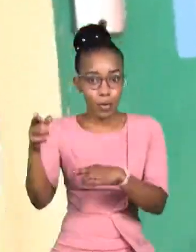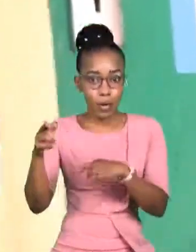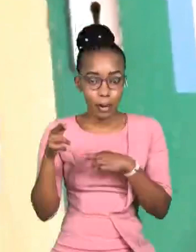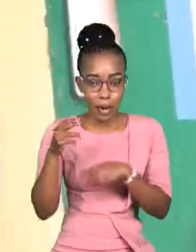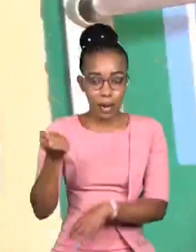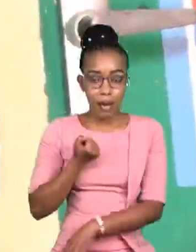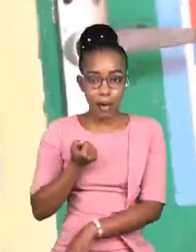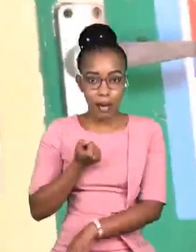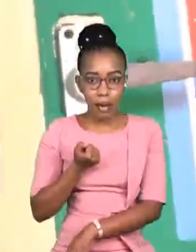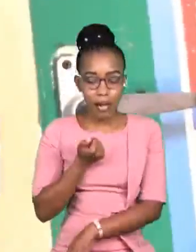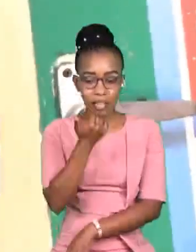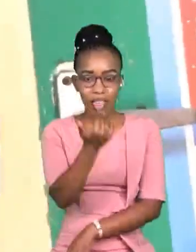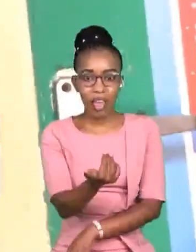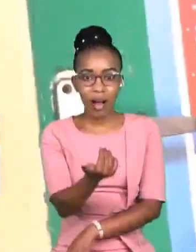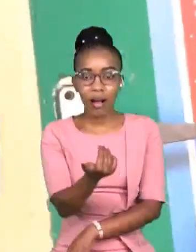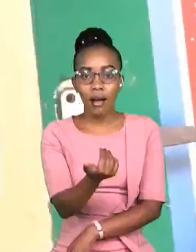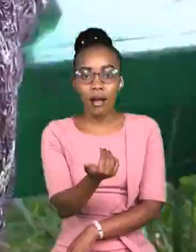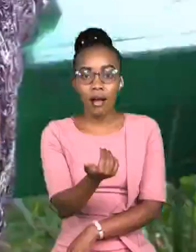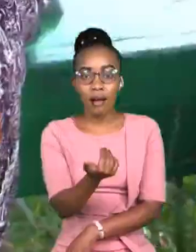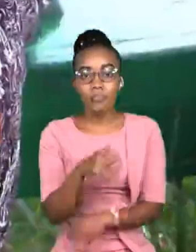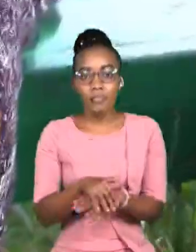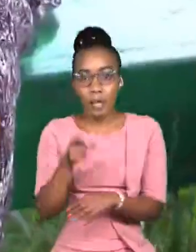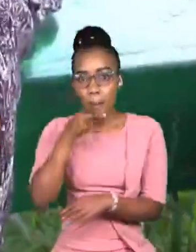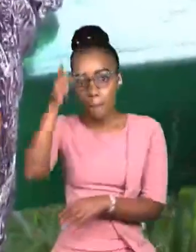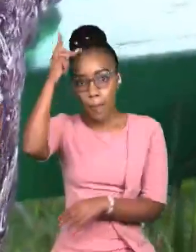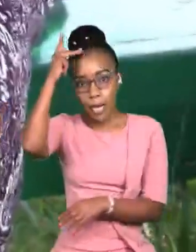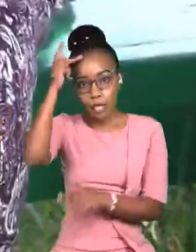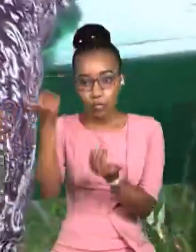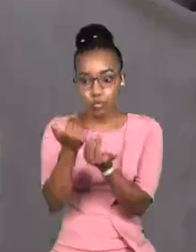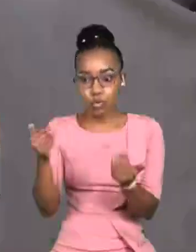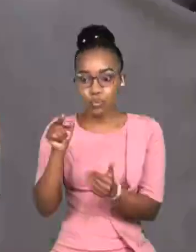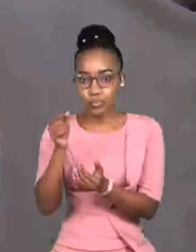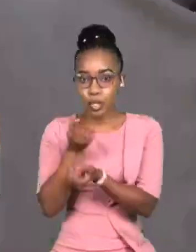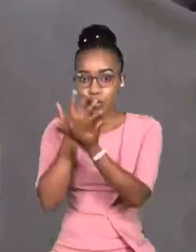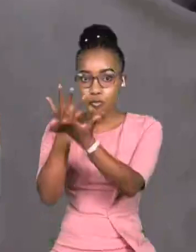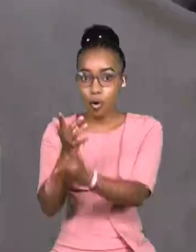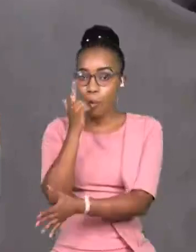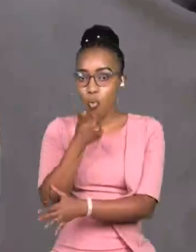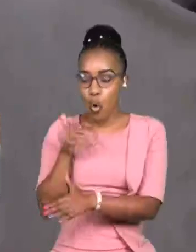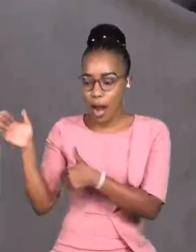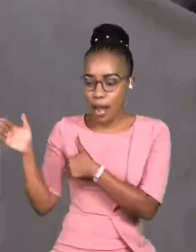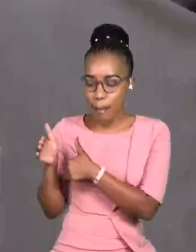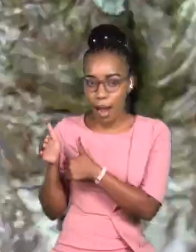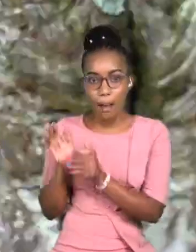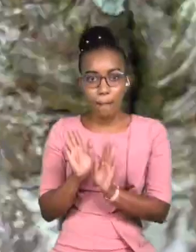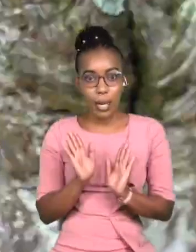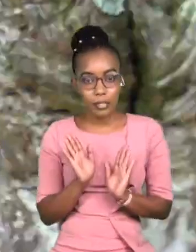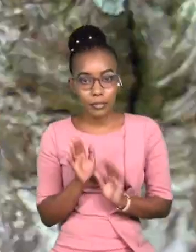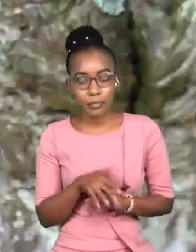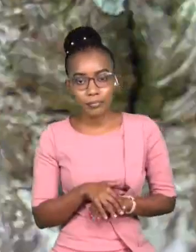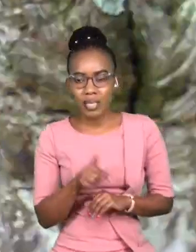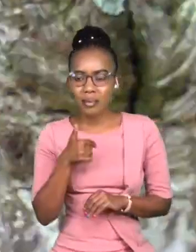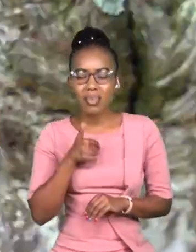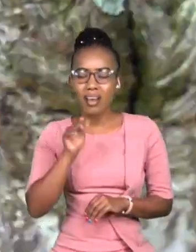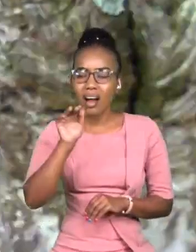hawa wa chekechea na mmoja darasa la pili, wazazi wa wahasiriwa wakiarifiwa na mtoto wa jirani kuhusu haya.